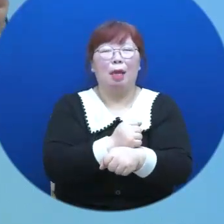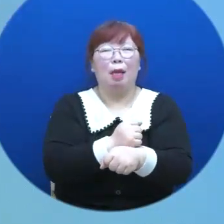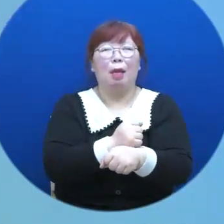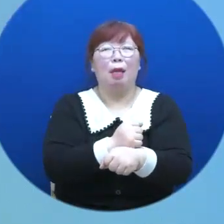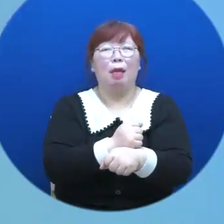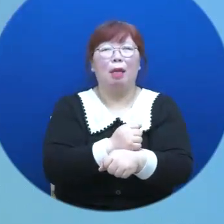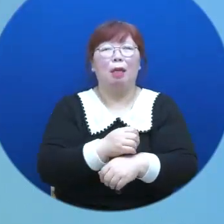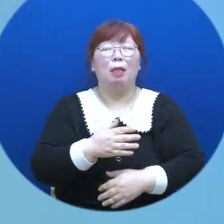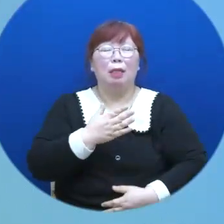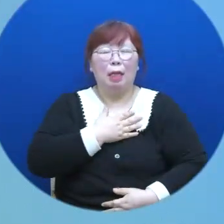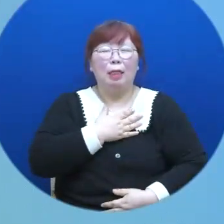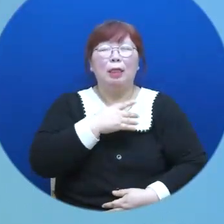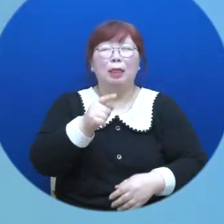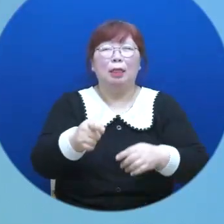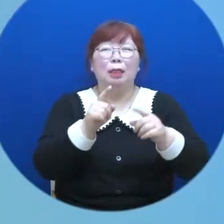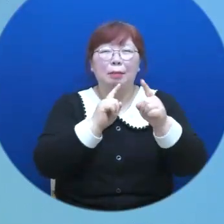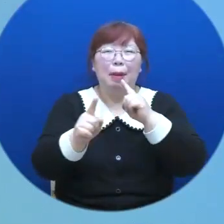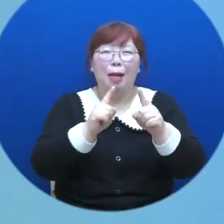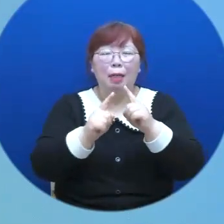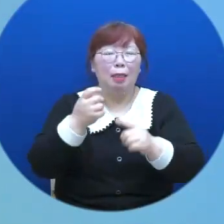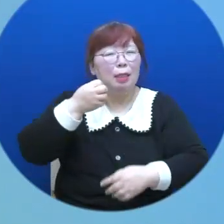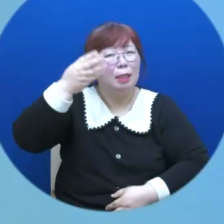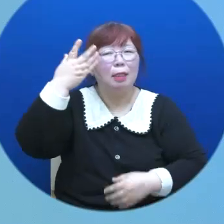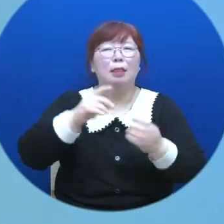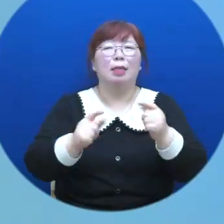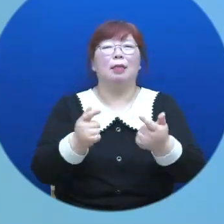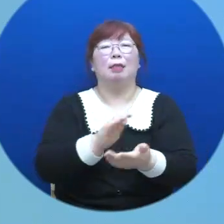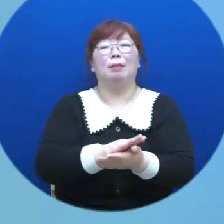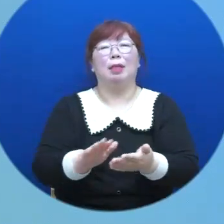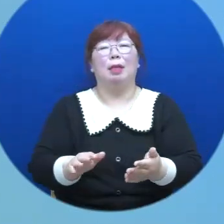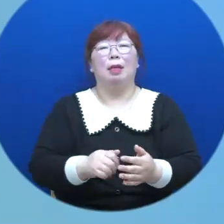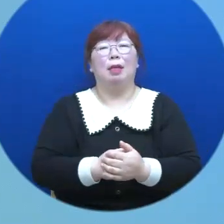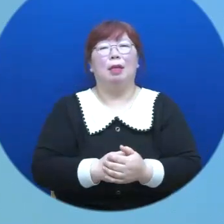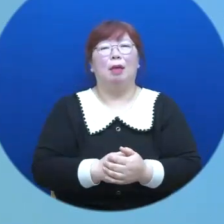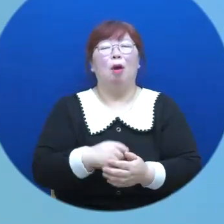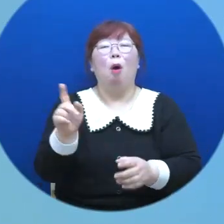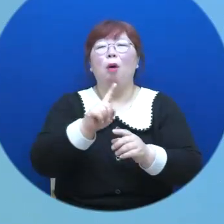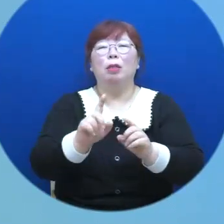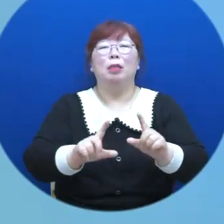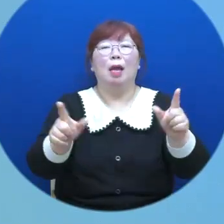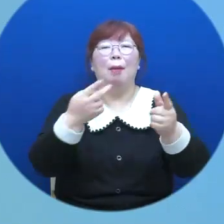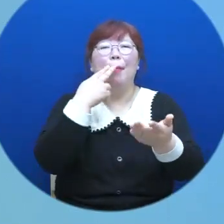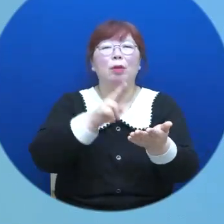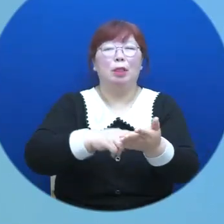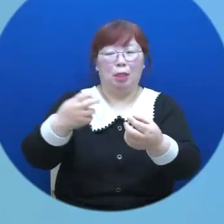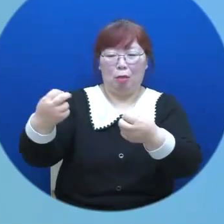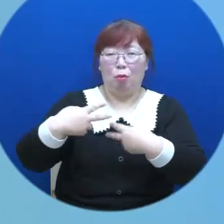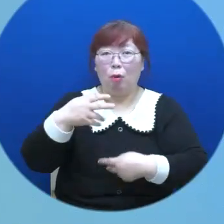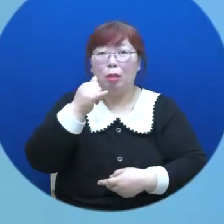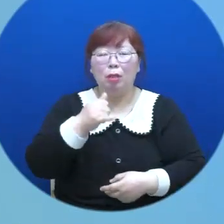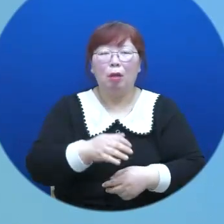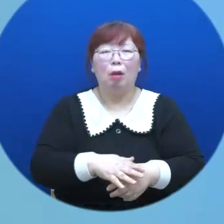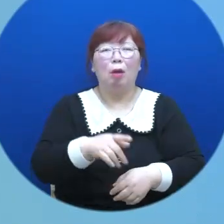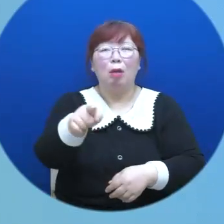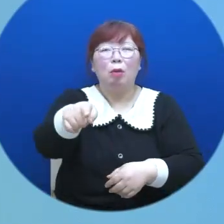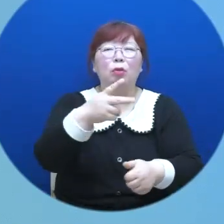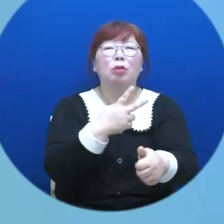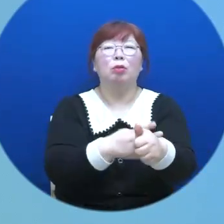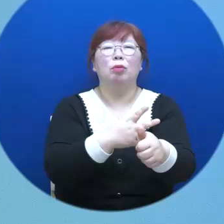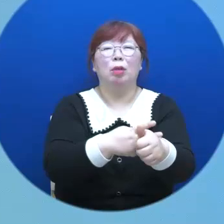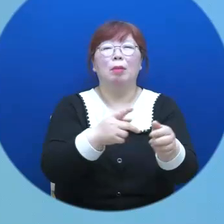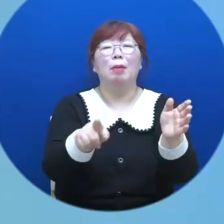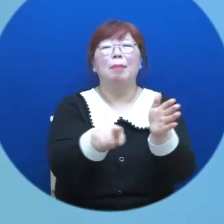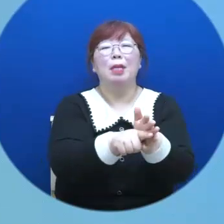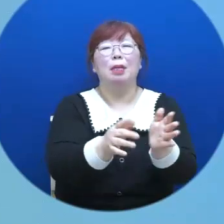그 말을 꼭 빼놓지 않는다고. 어떤 경우 편지가 와요. 교수님이 믿는 예수님,